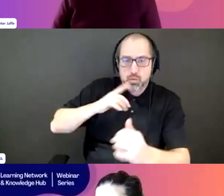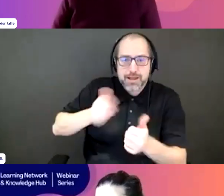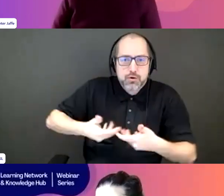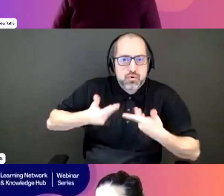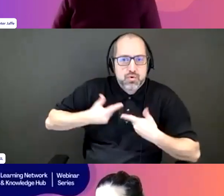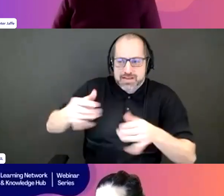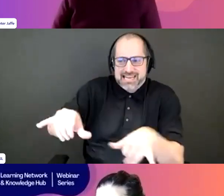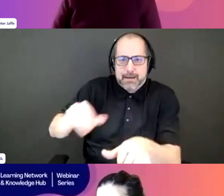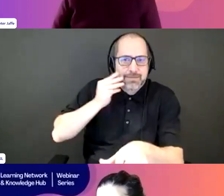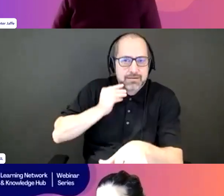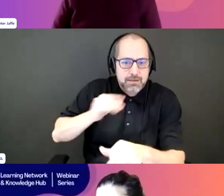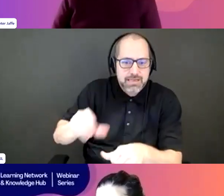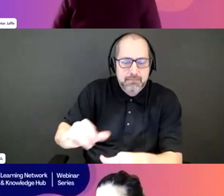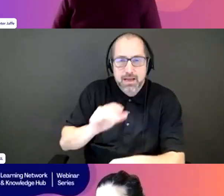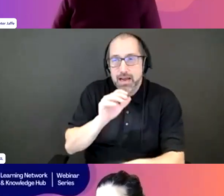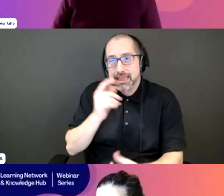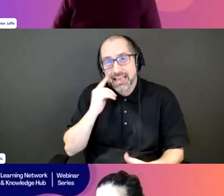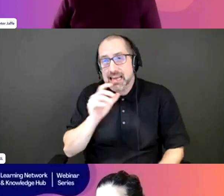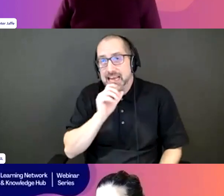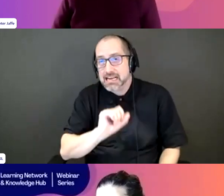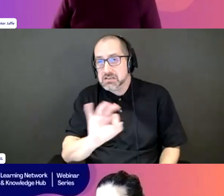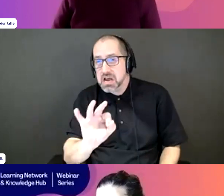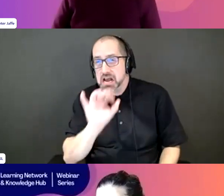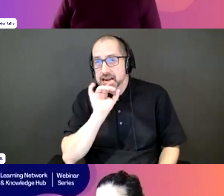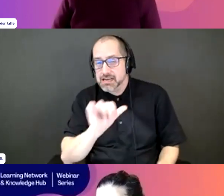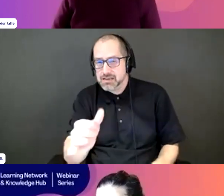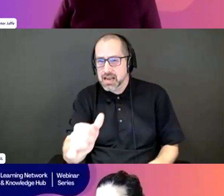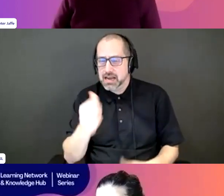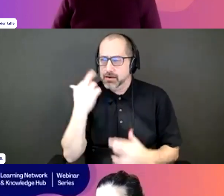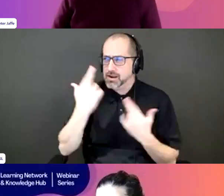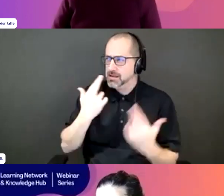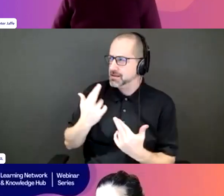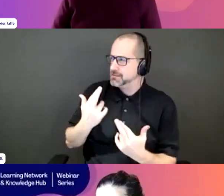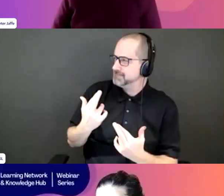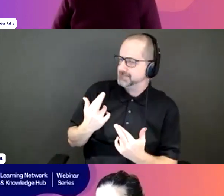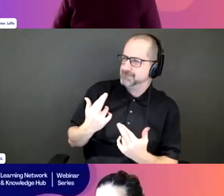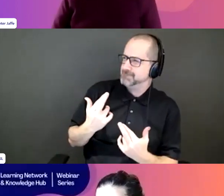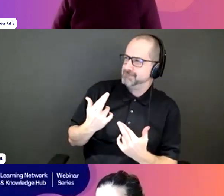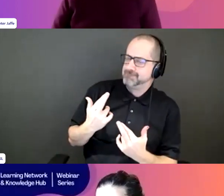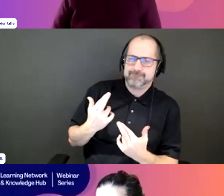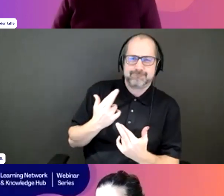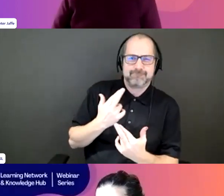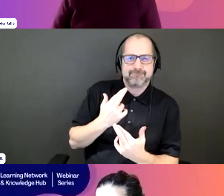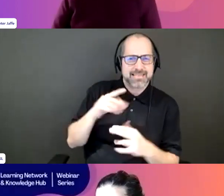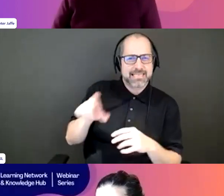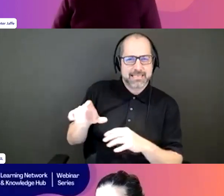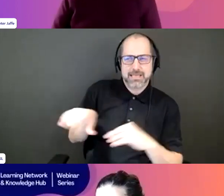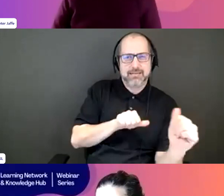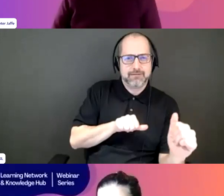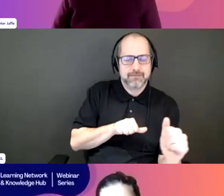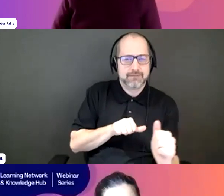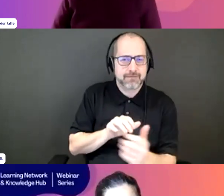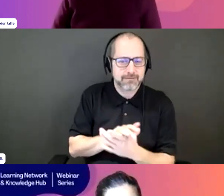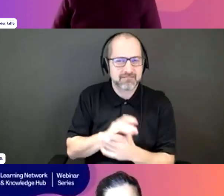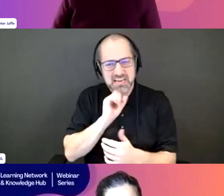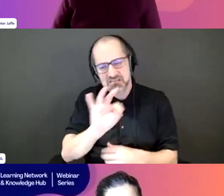aussi constitué de bien des jeunes qui ont vécu cela mais je crois que j'avais peut-être ne vous disant lorsque j'ai commencé à comprendre que les